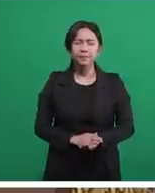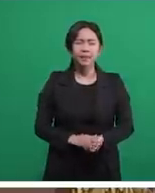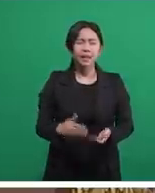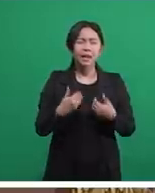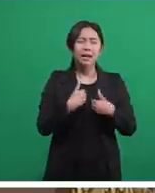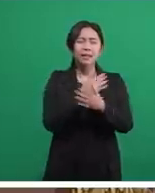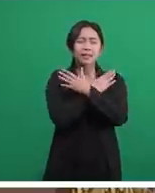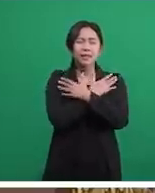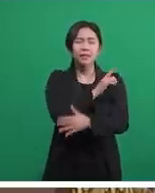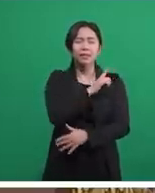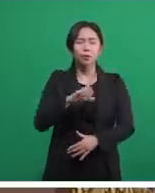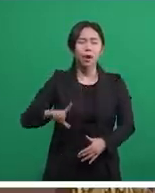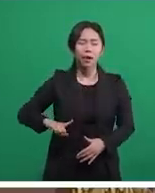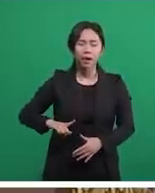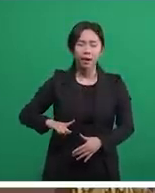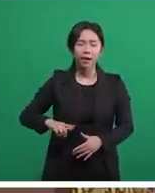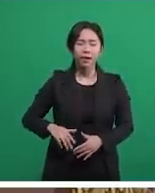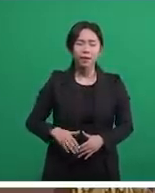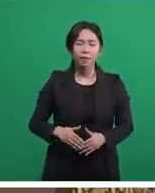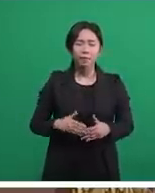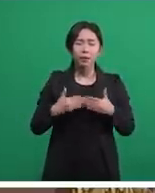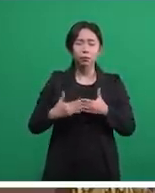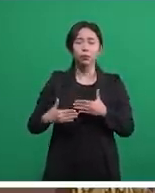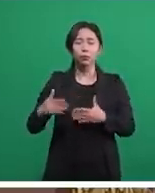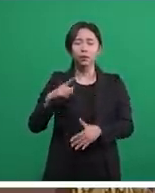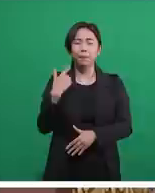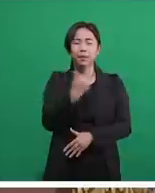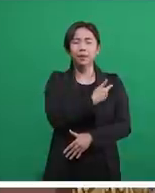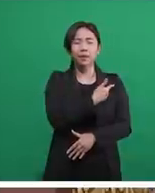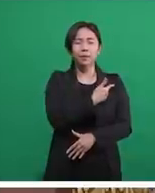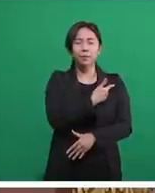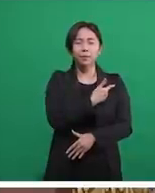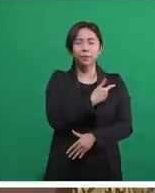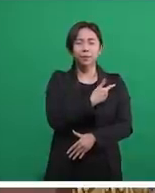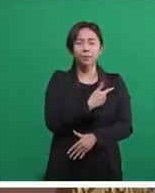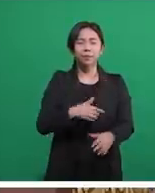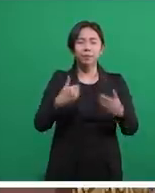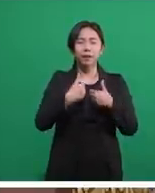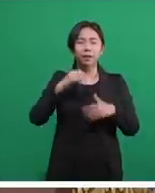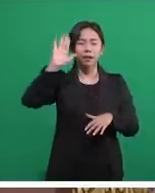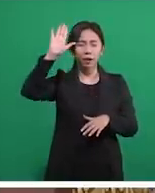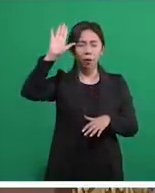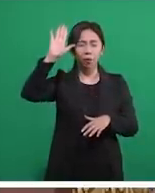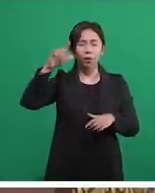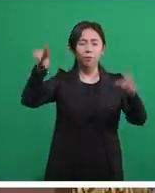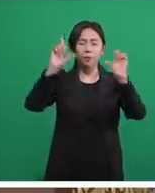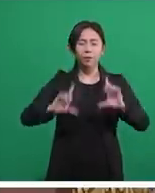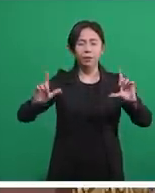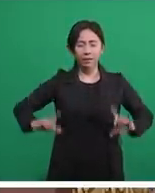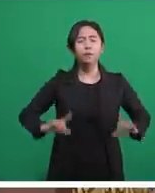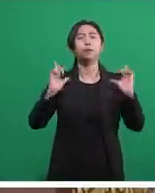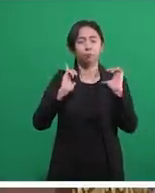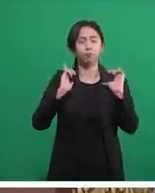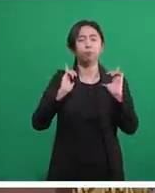Ada cinta-Mu yang selalu mendorong kami. Ada nafas-Mu yang selalu menghidupkan kami.